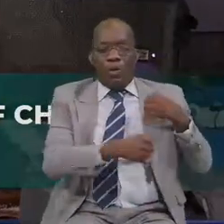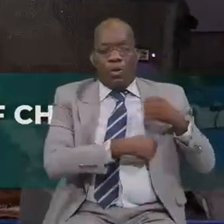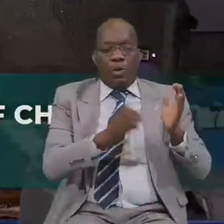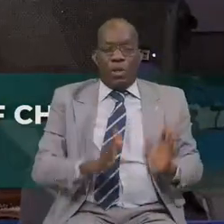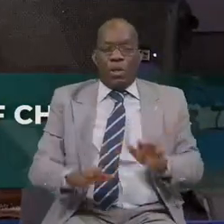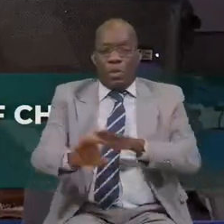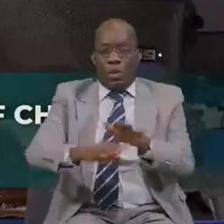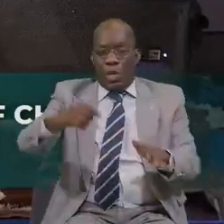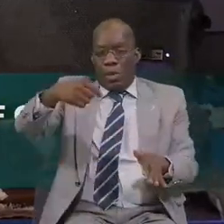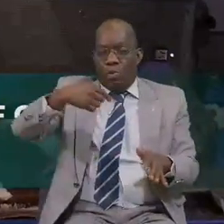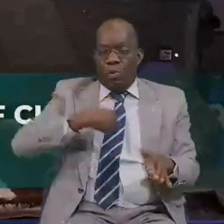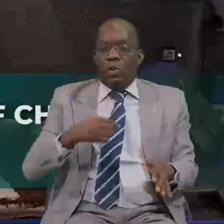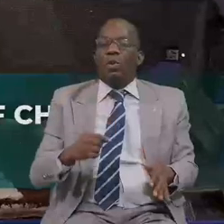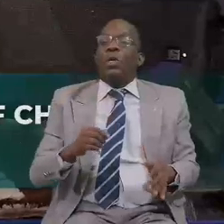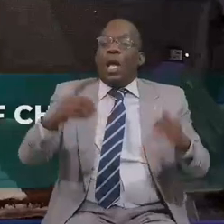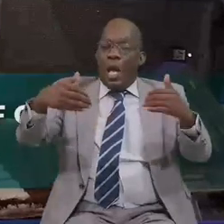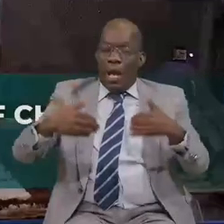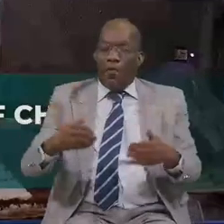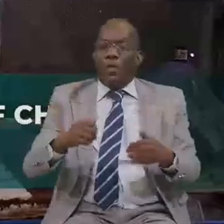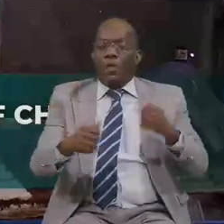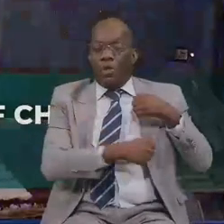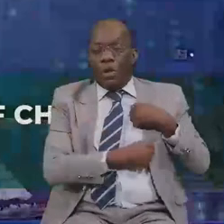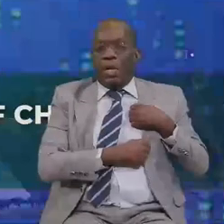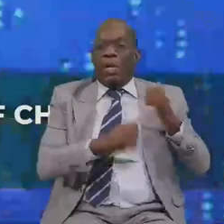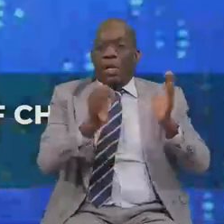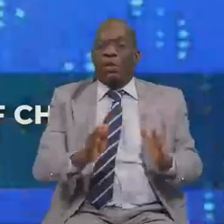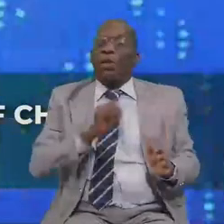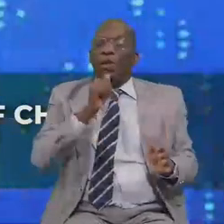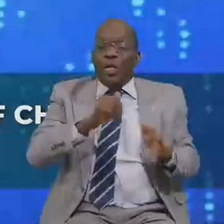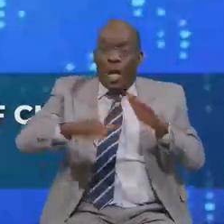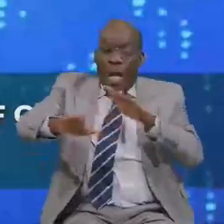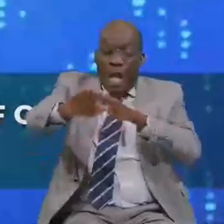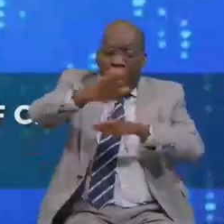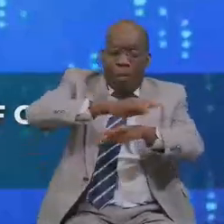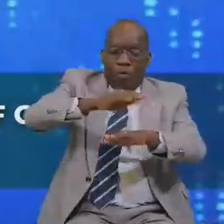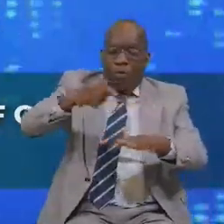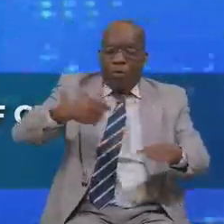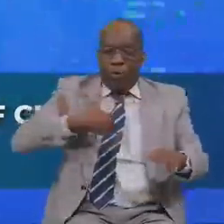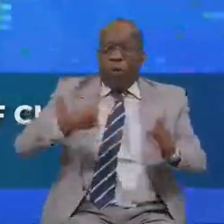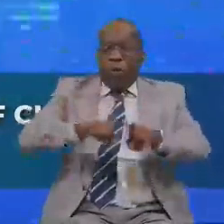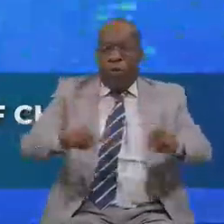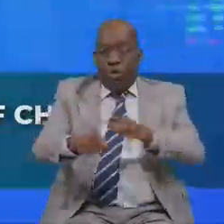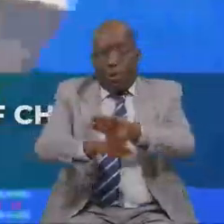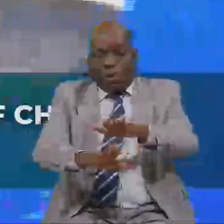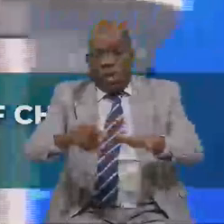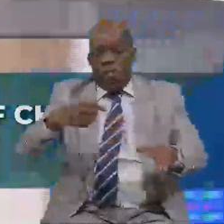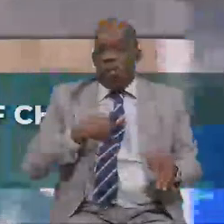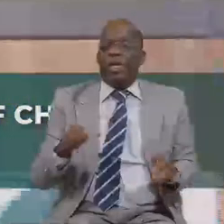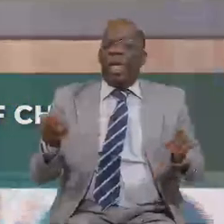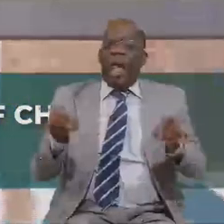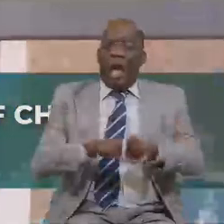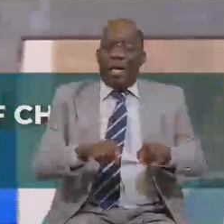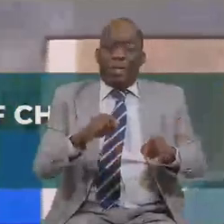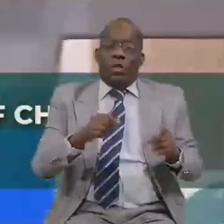soldats sous, pas au-dessus de moi, mais sous mes ordres. Quand nous sommes soldats en